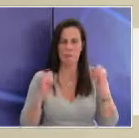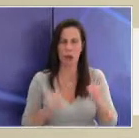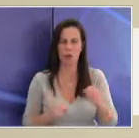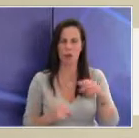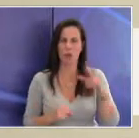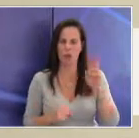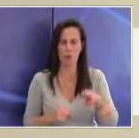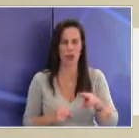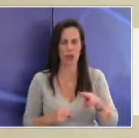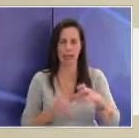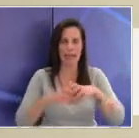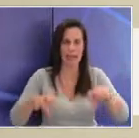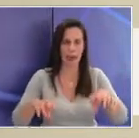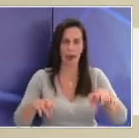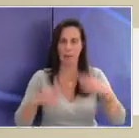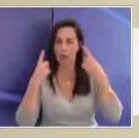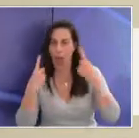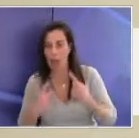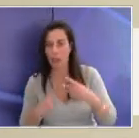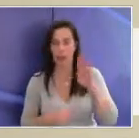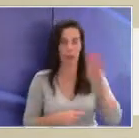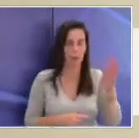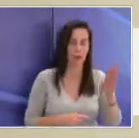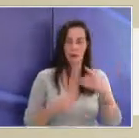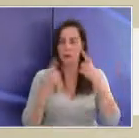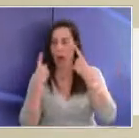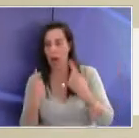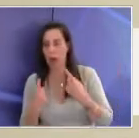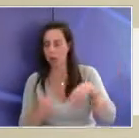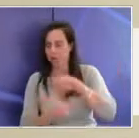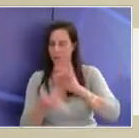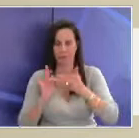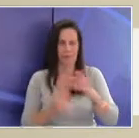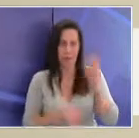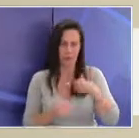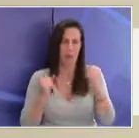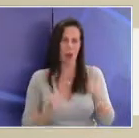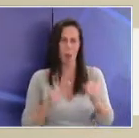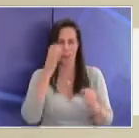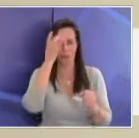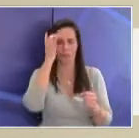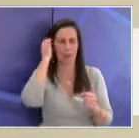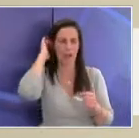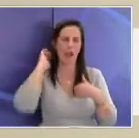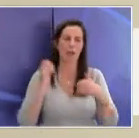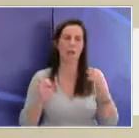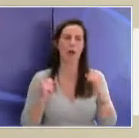שם שסע גם גדול בין החרדים לבין נתניהו, בין החרדים לבין עצמם. אין לי ספק